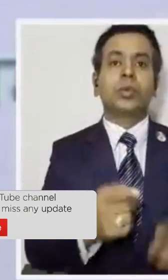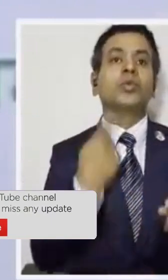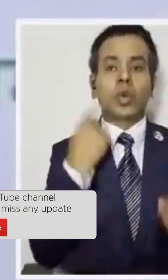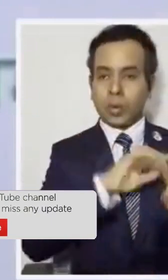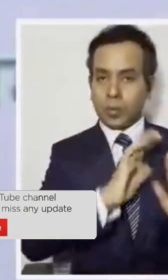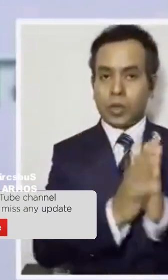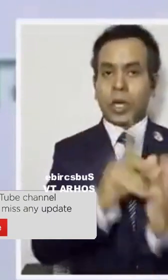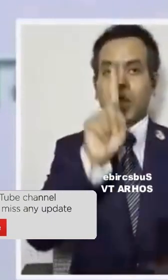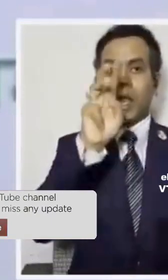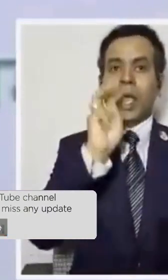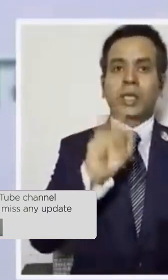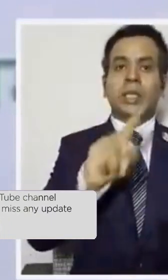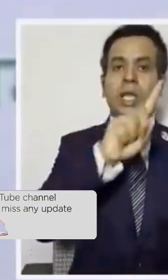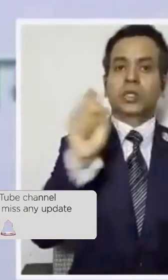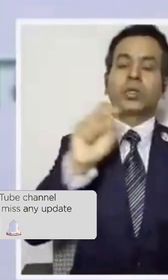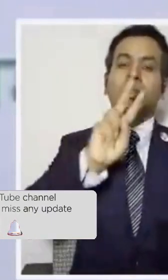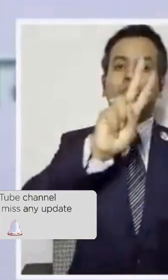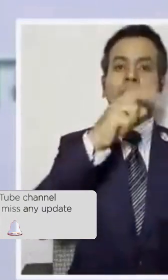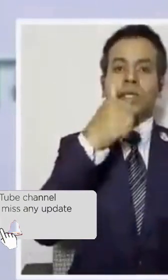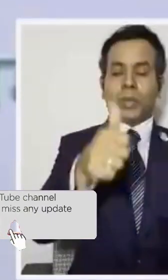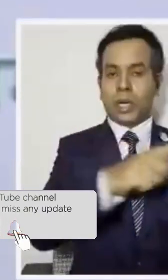6,90,102 জন।